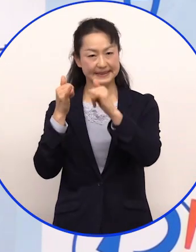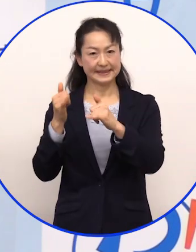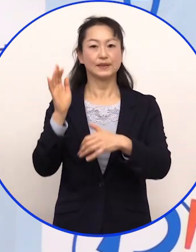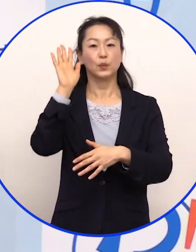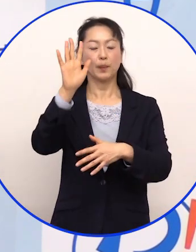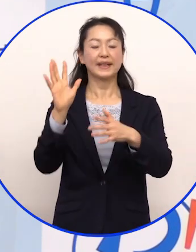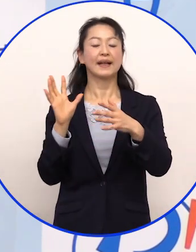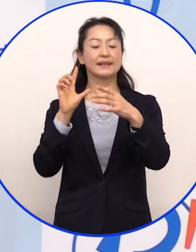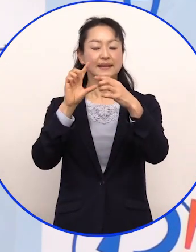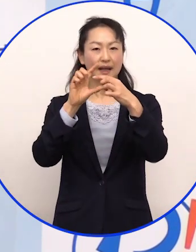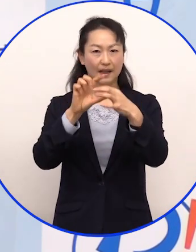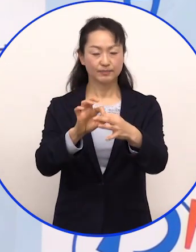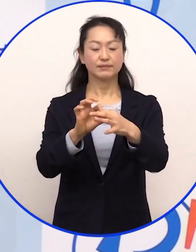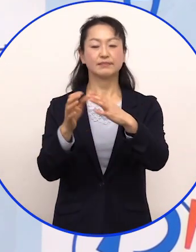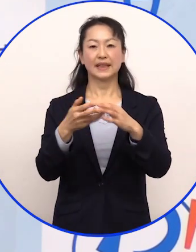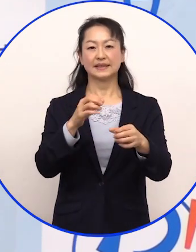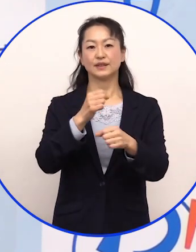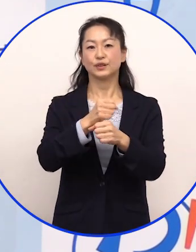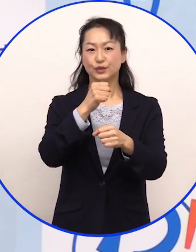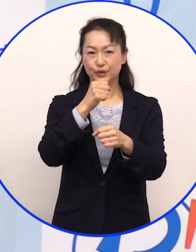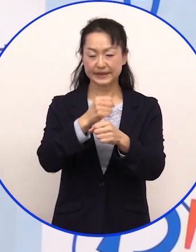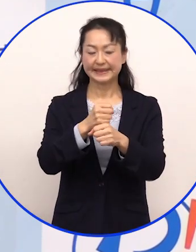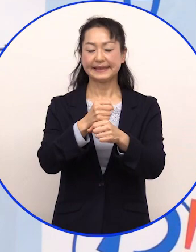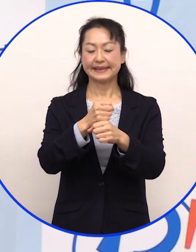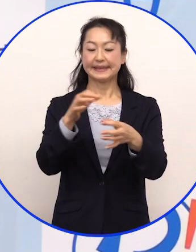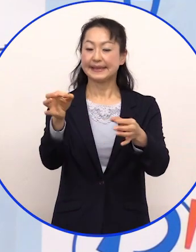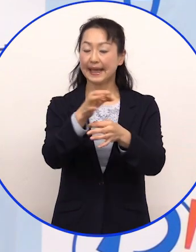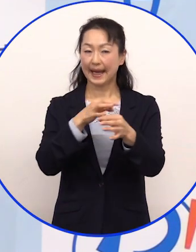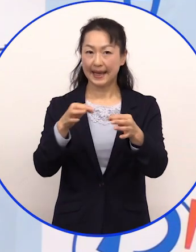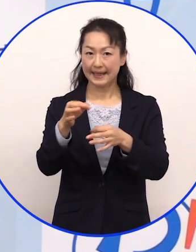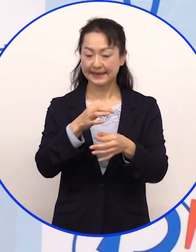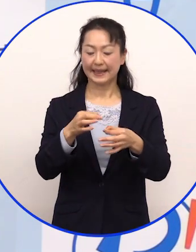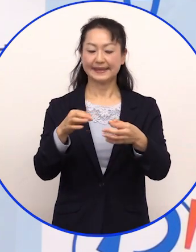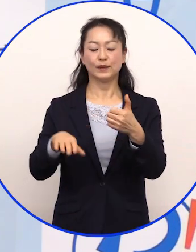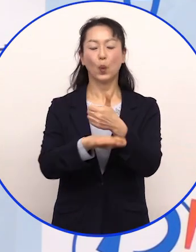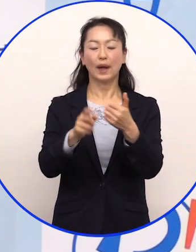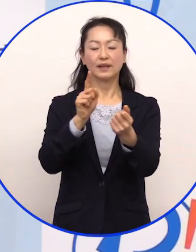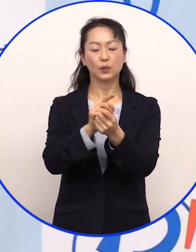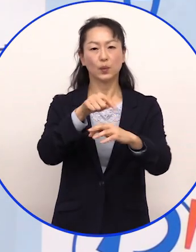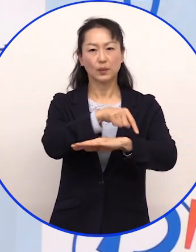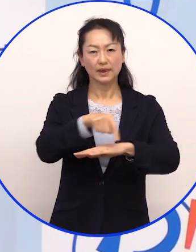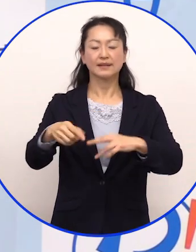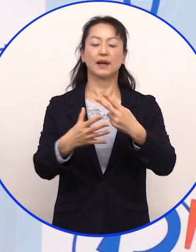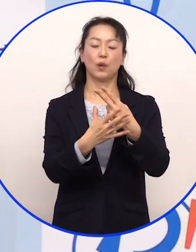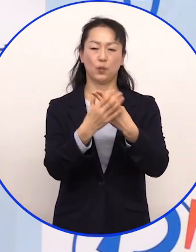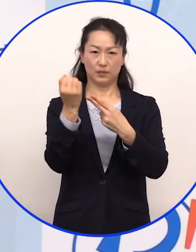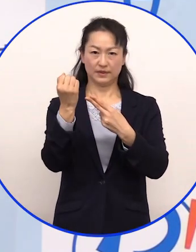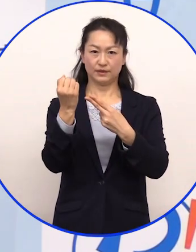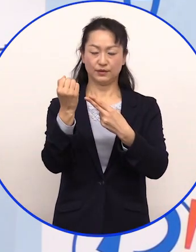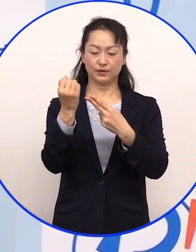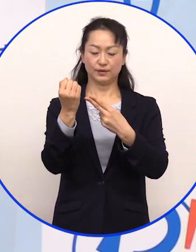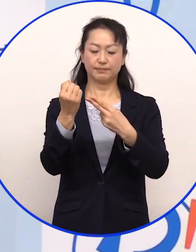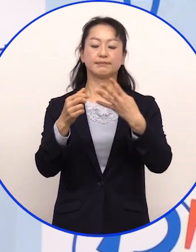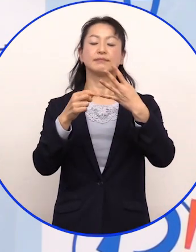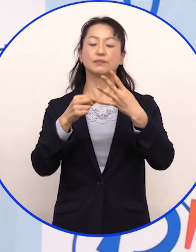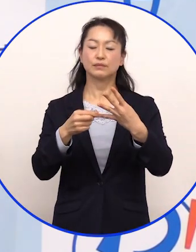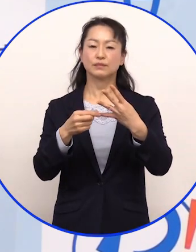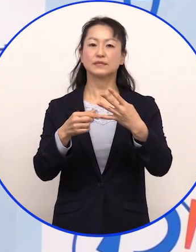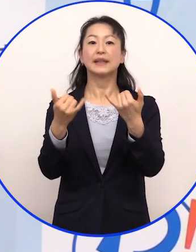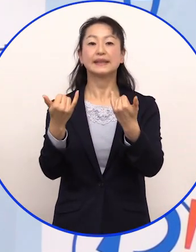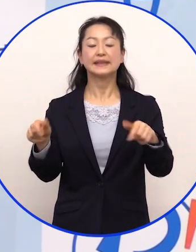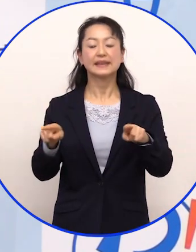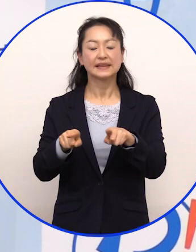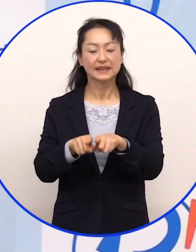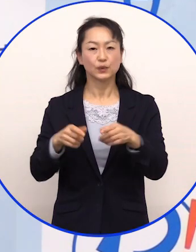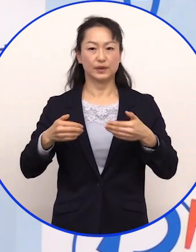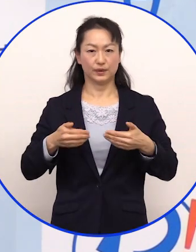つなぐ街づくり、経済と環境が両立する SDGs 品川、第4に区民と共に進める新